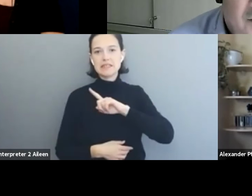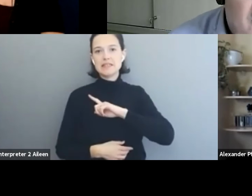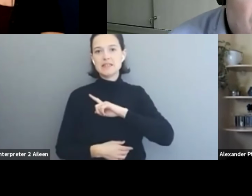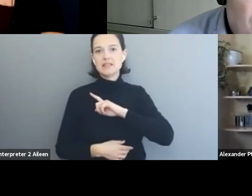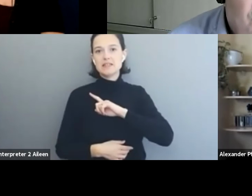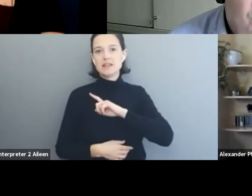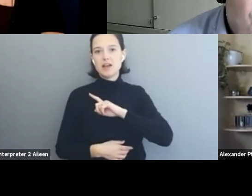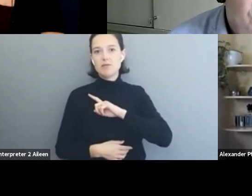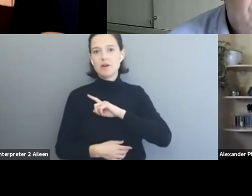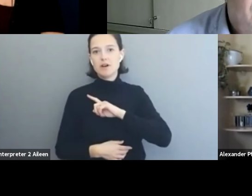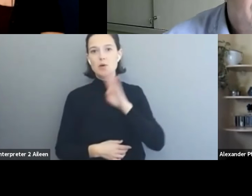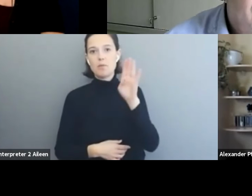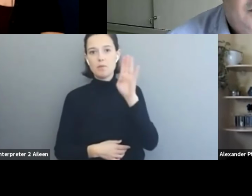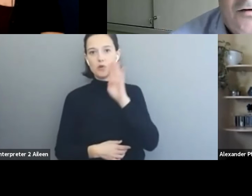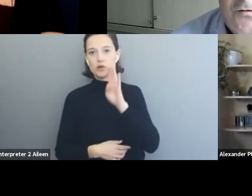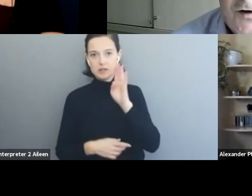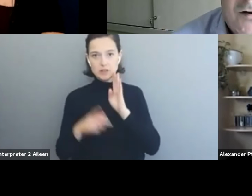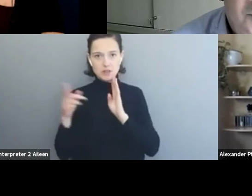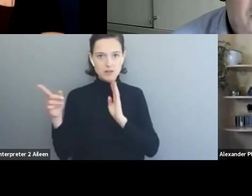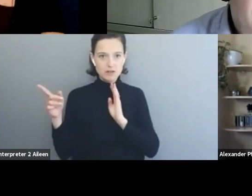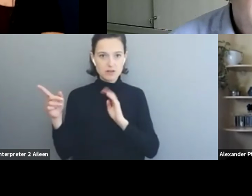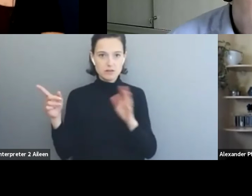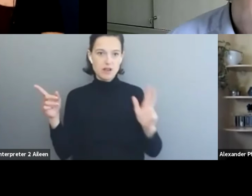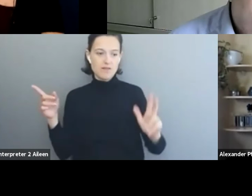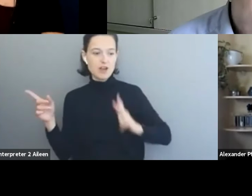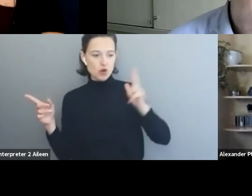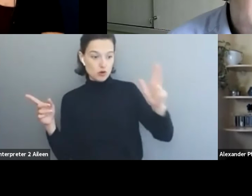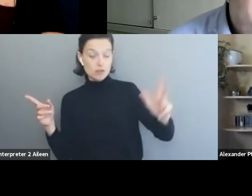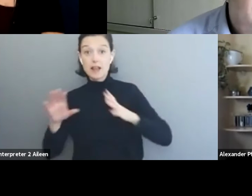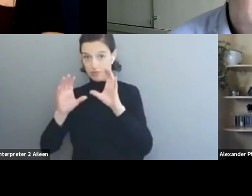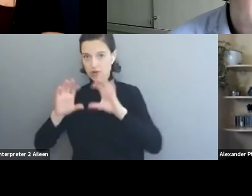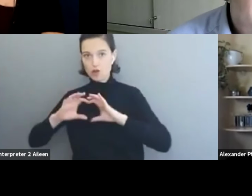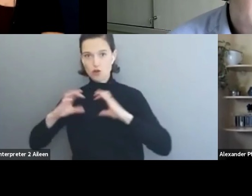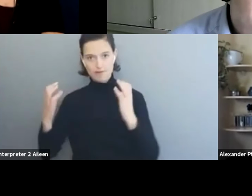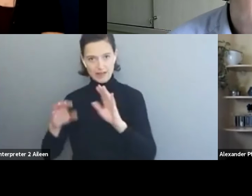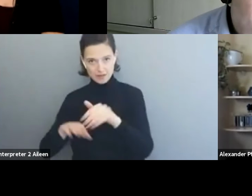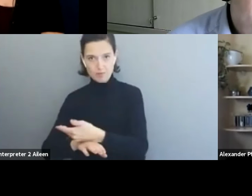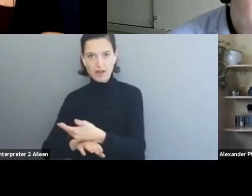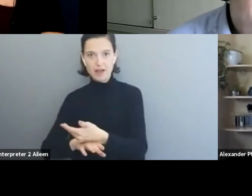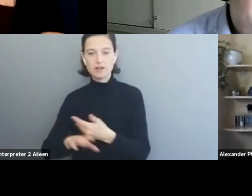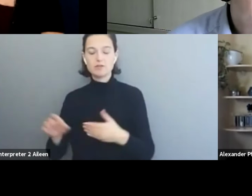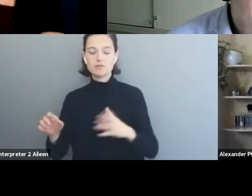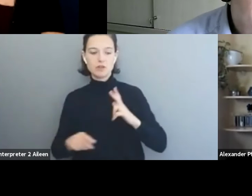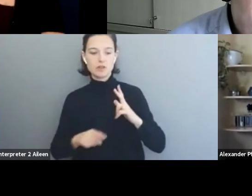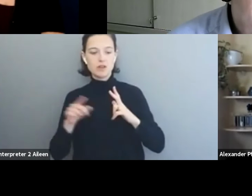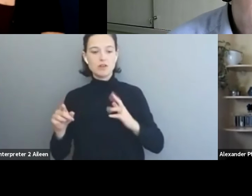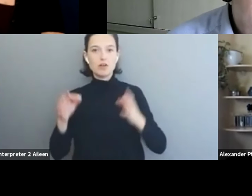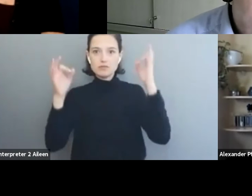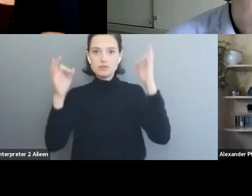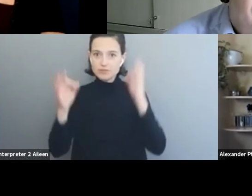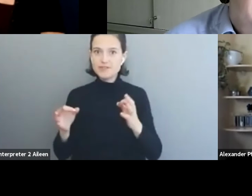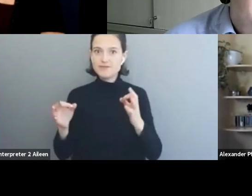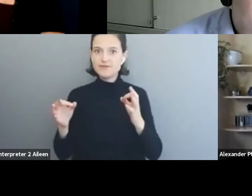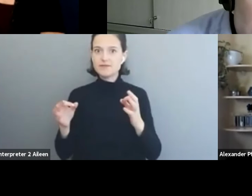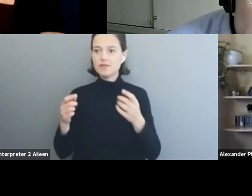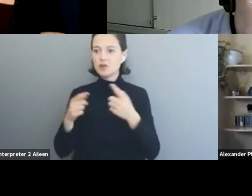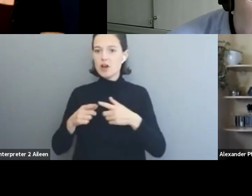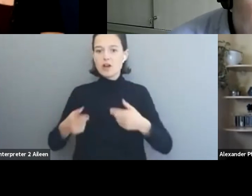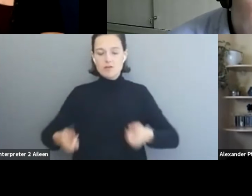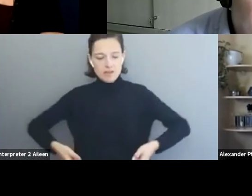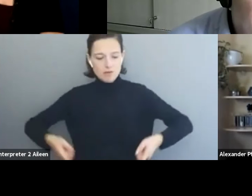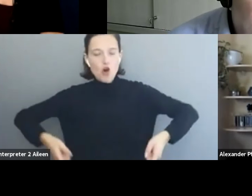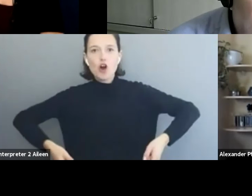und warten gegenüber vom Tonhotel, weil dort eine Konferenz war. Auf einmal kommt von hinten ein Mensch, nimmt seinen Rollstuhl und schiebt ihn rüber. Und Shadi sagt, aber ich will